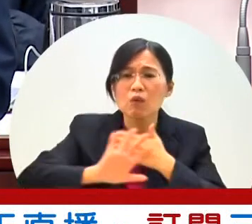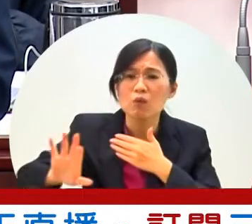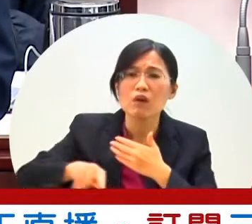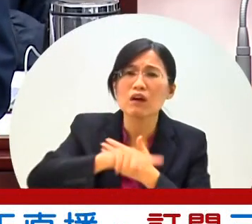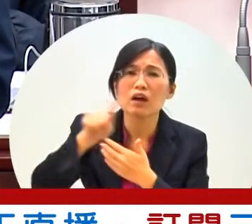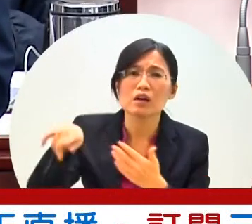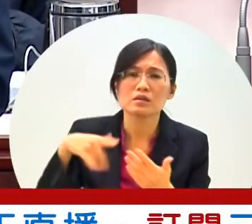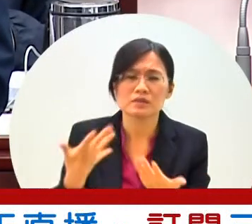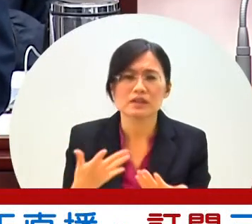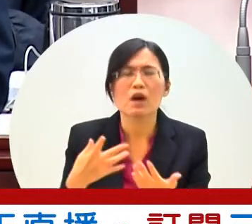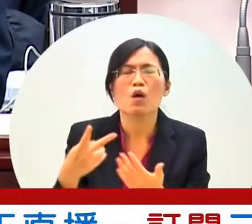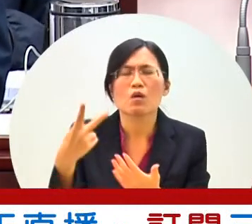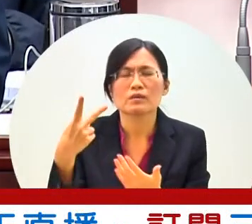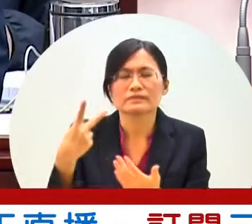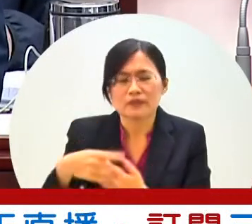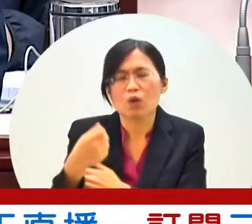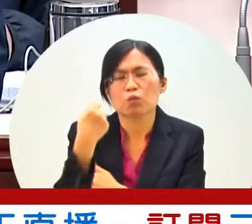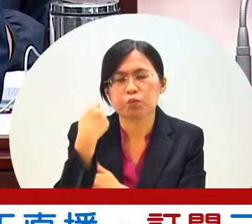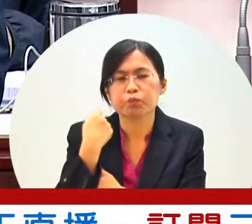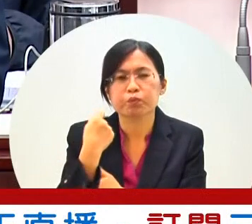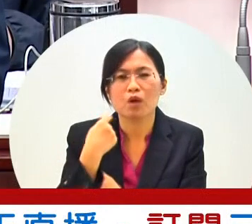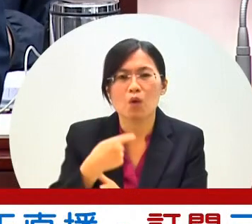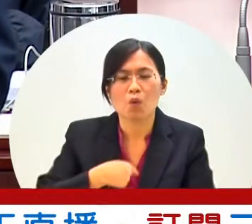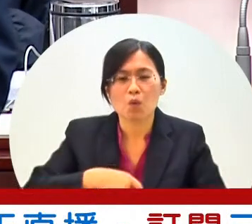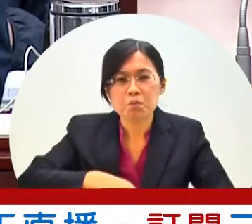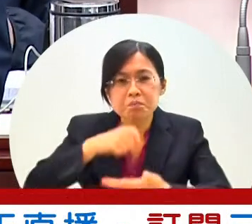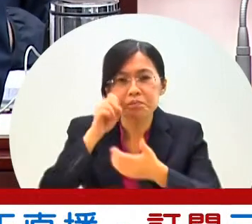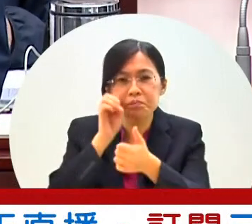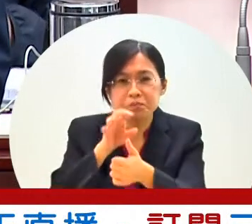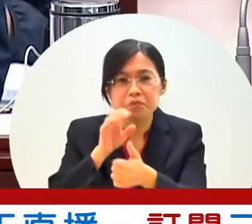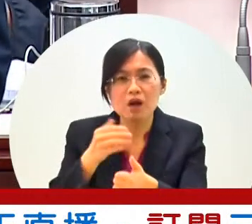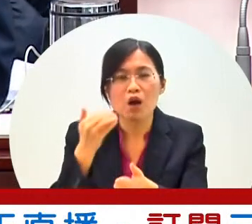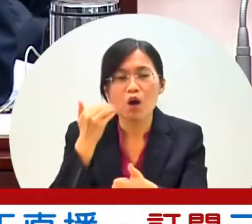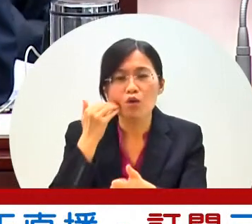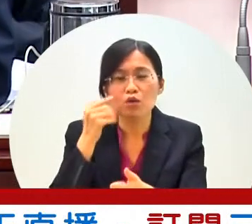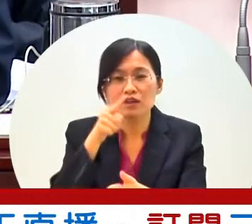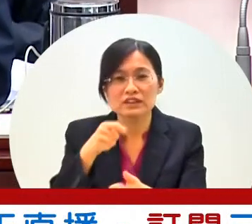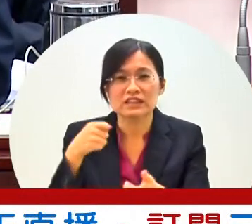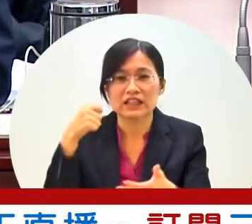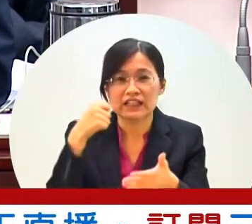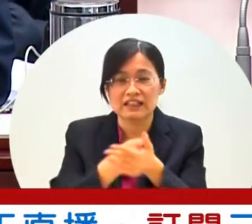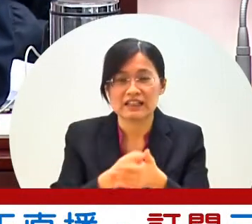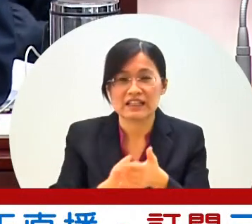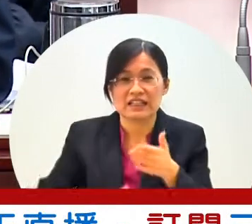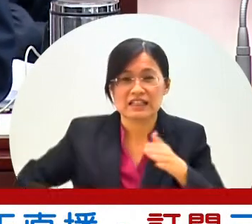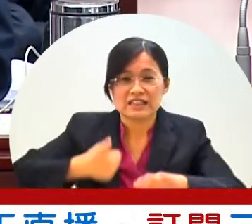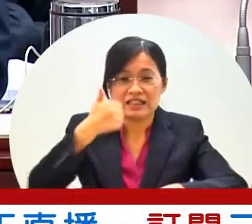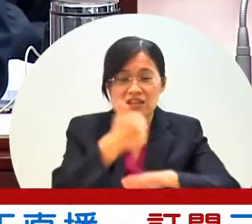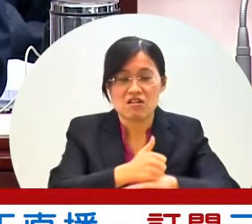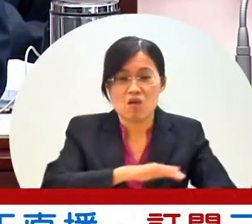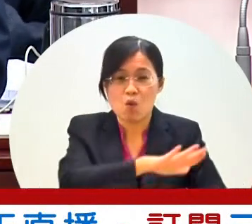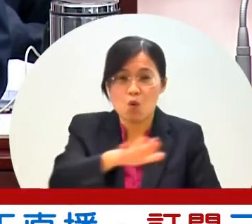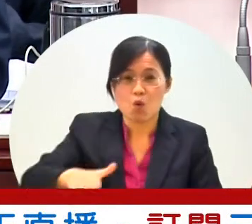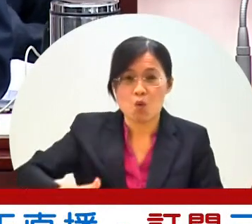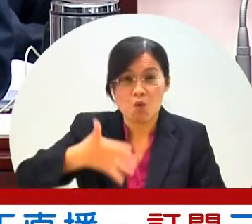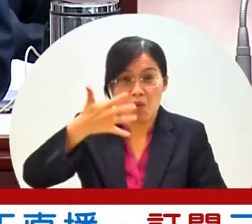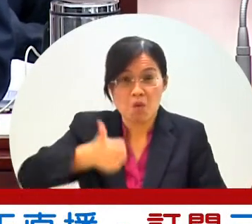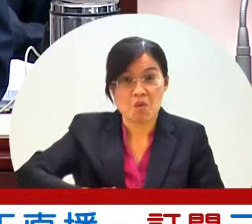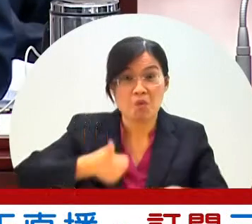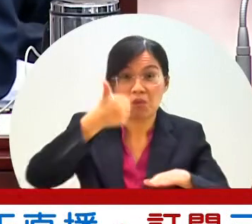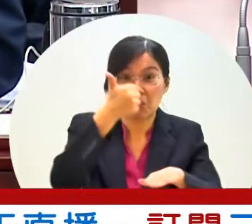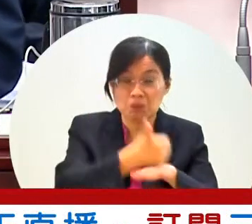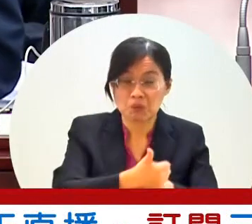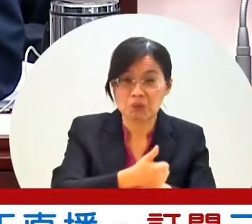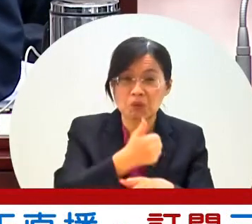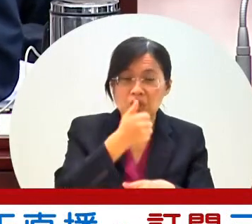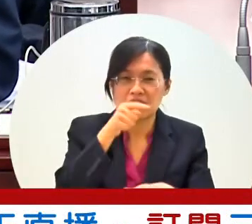间所以我比较建议是说这个有志于总统大位的人要把这个列为很